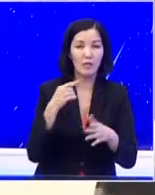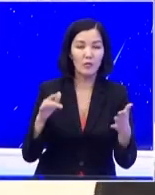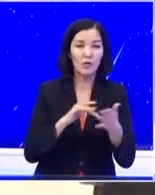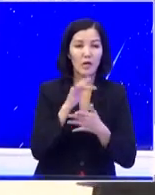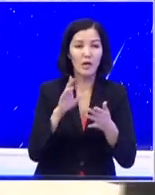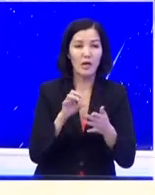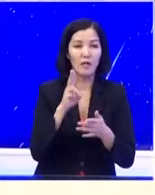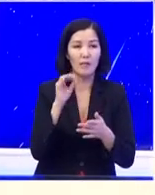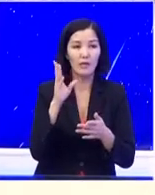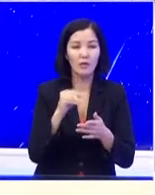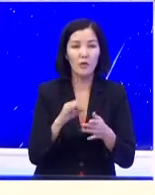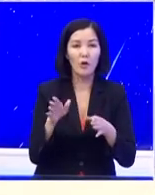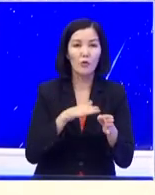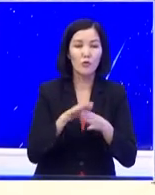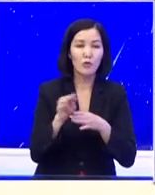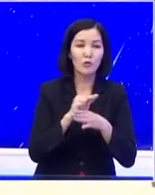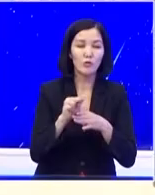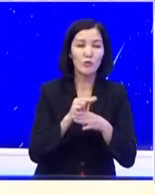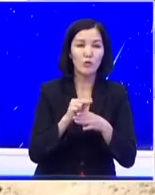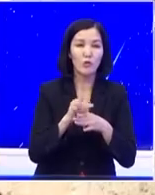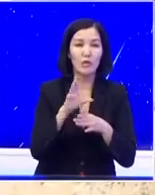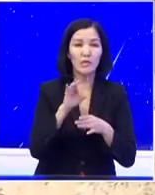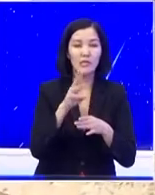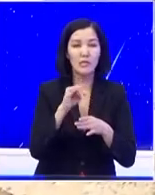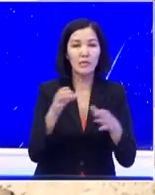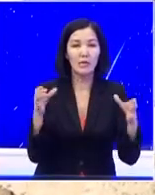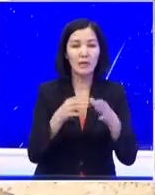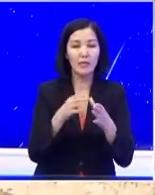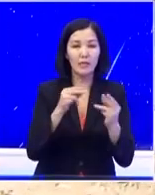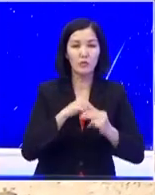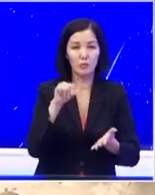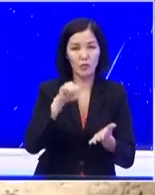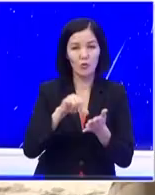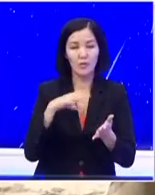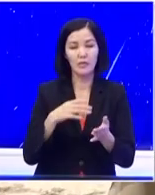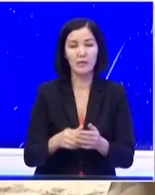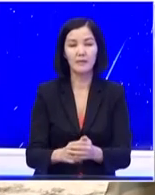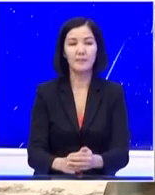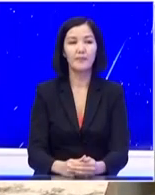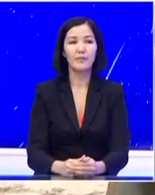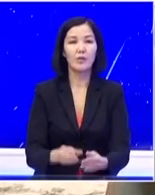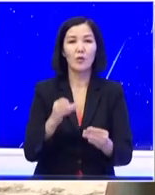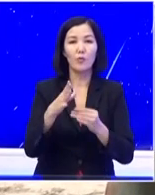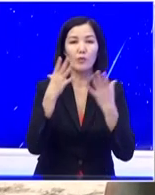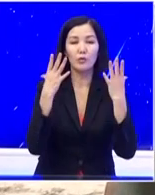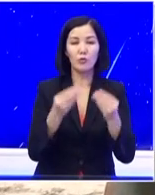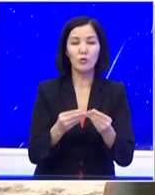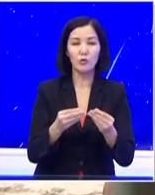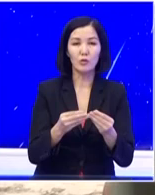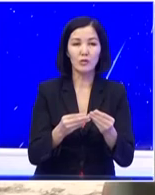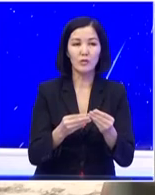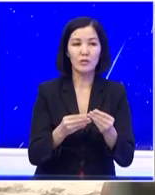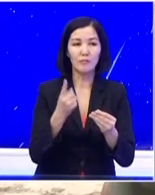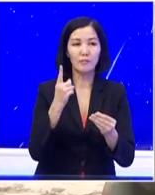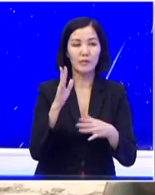Қалбатау бағытындағы күрделі жол жөндейтін Ситик компаниясына жұмысқа орналасқан. 15 күннің ішінде